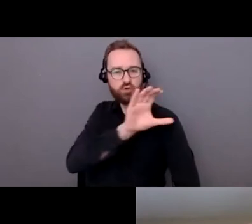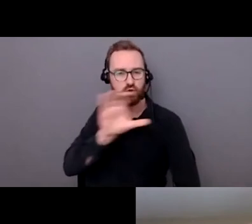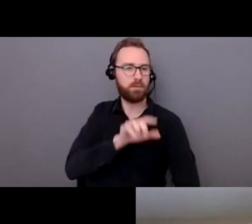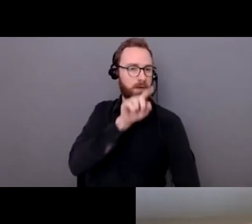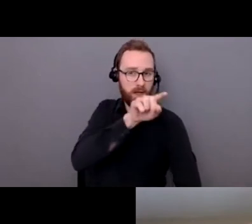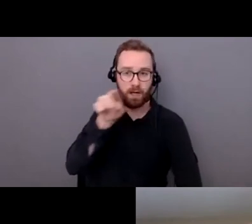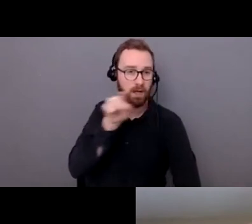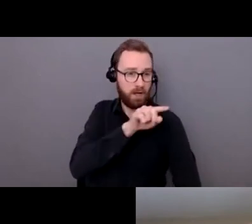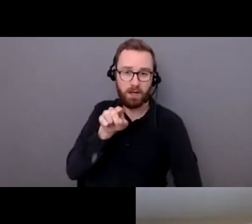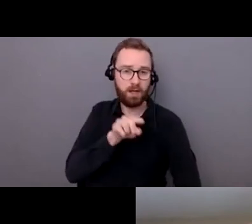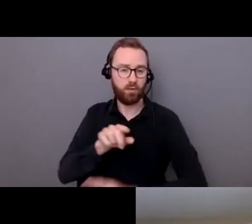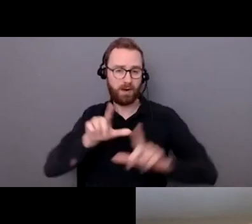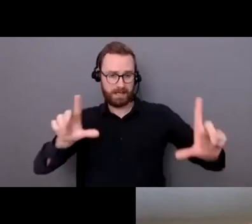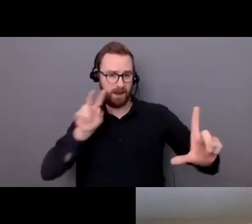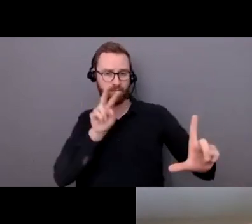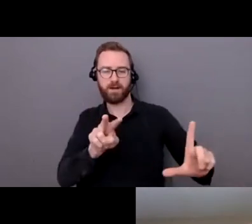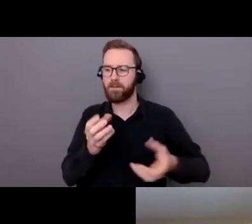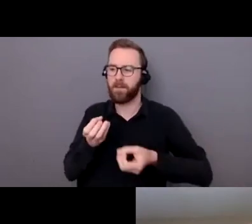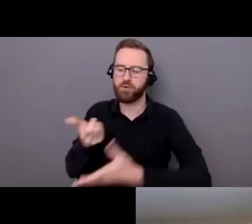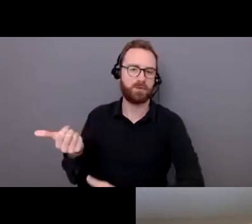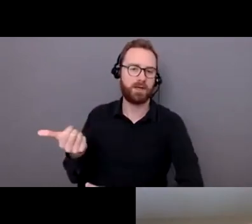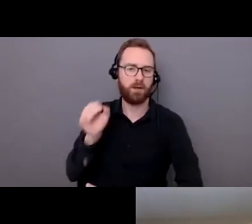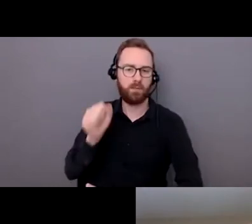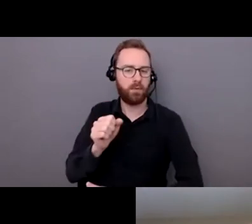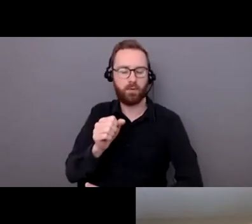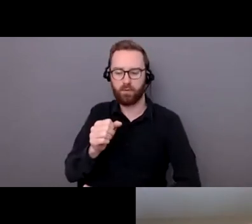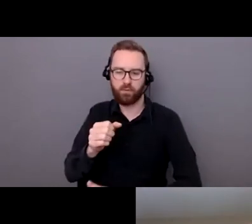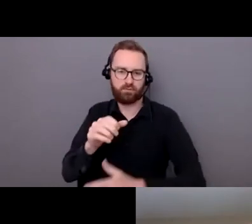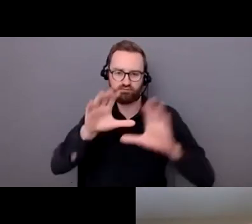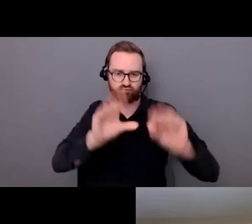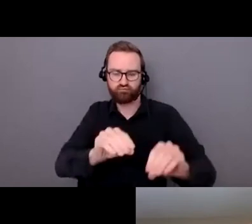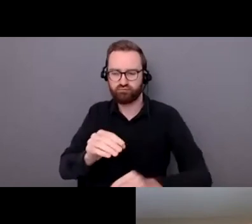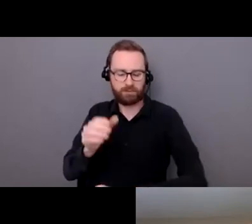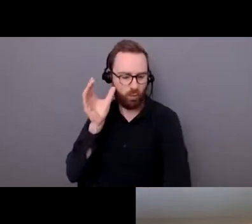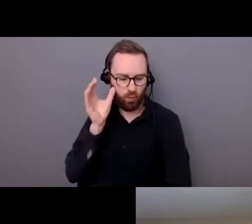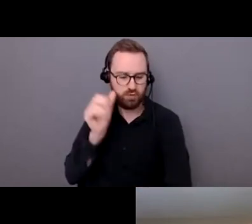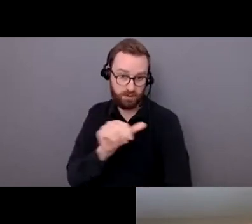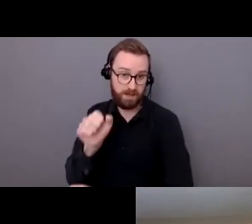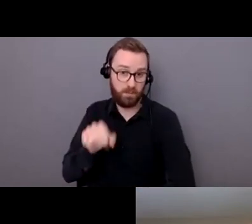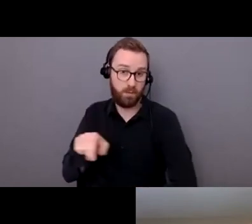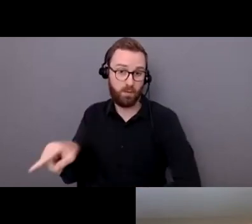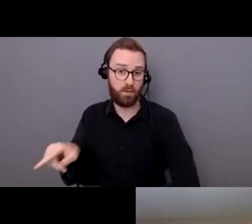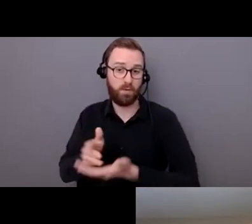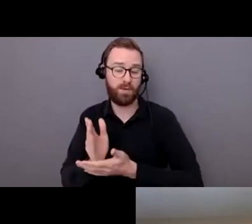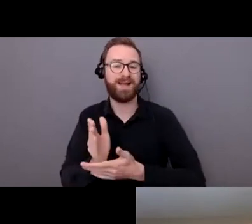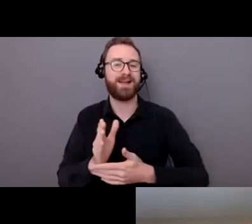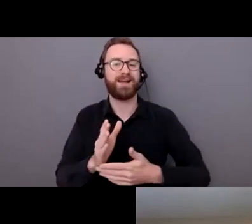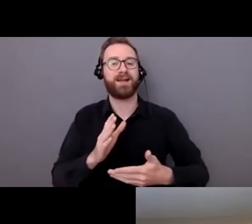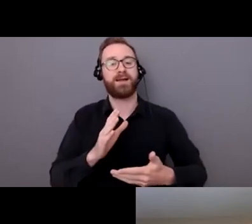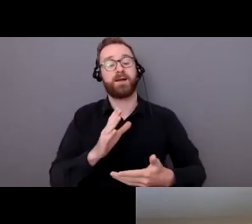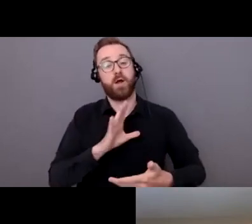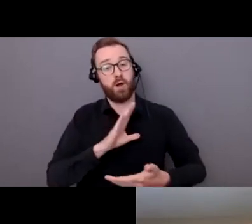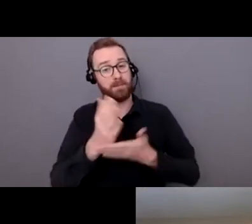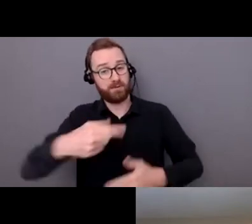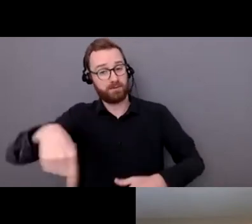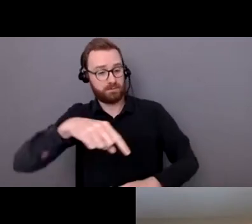obligée de regarder l'écran. Oui, je comprends. Alors, il y a des choses qui vont. C'est ça, il y en a qui trouvent que c'est avantageux. Ils se disent, ah, ben, c'est